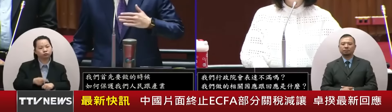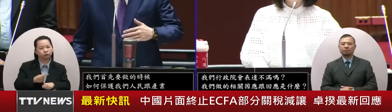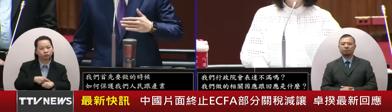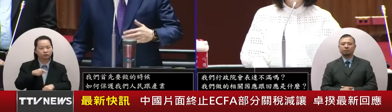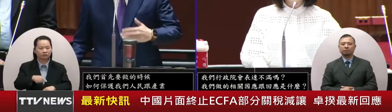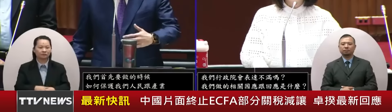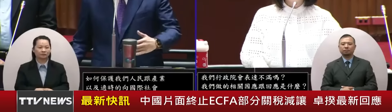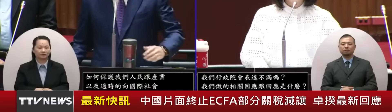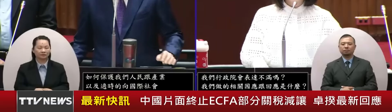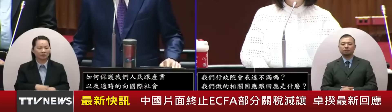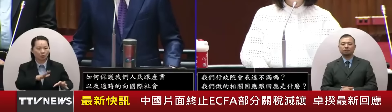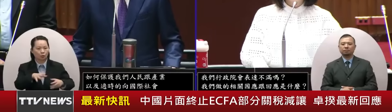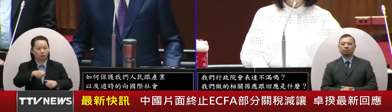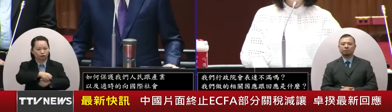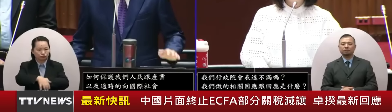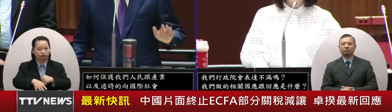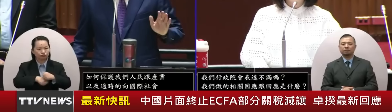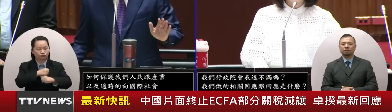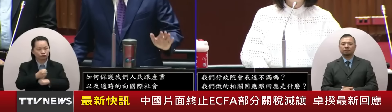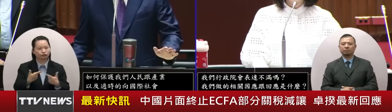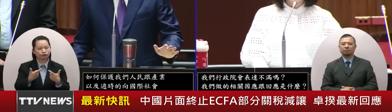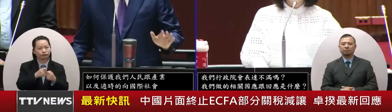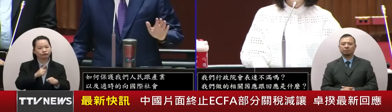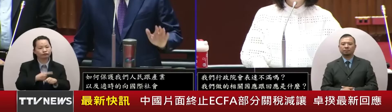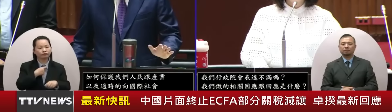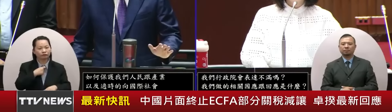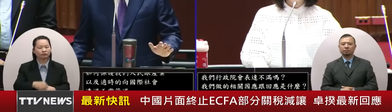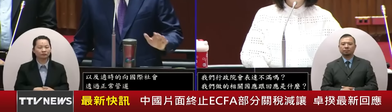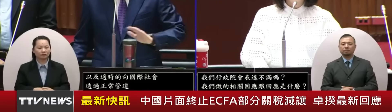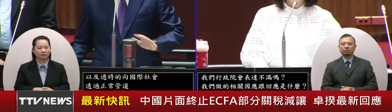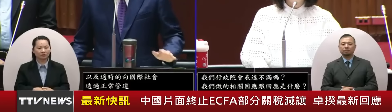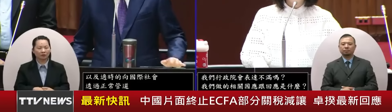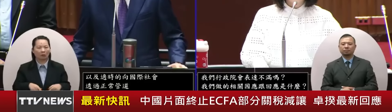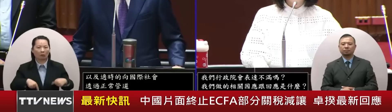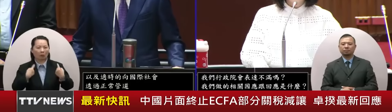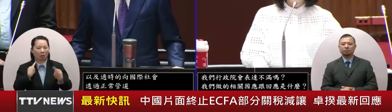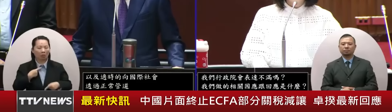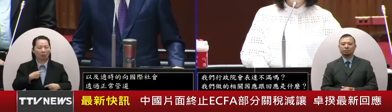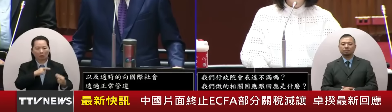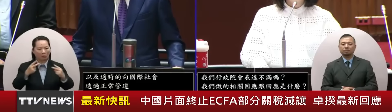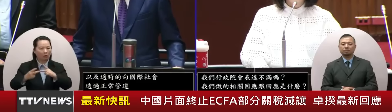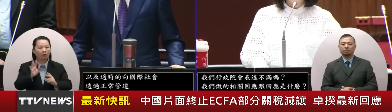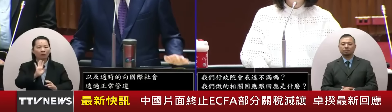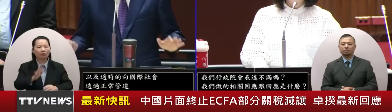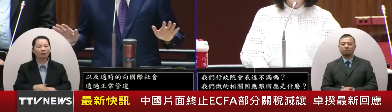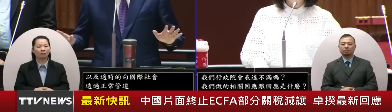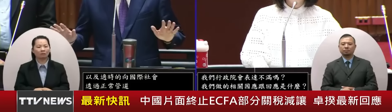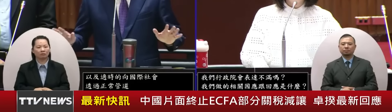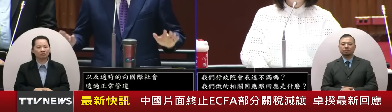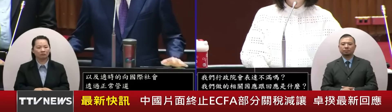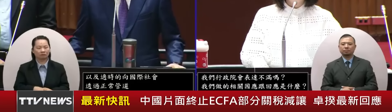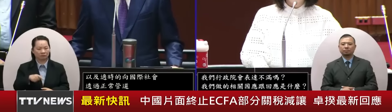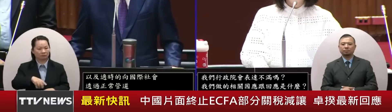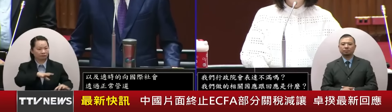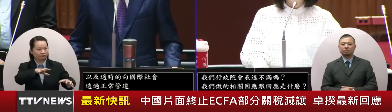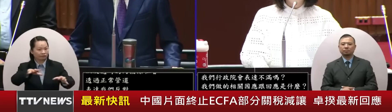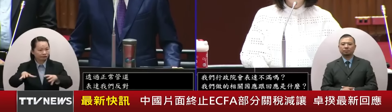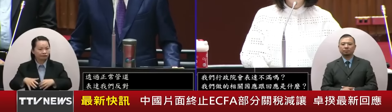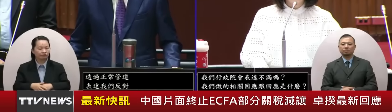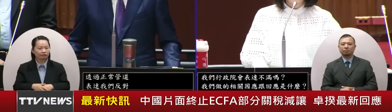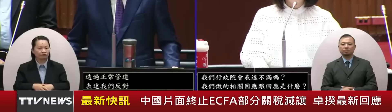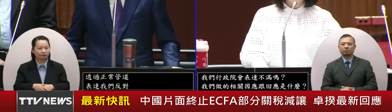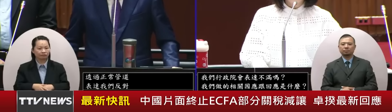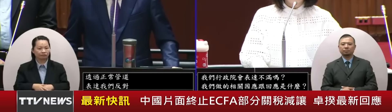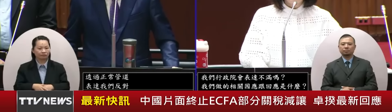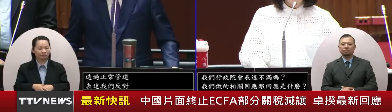应在国际组织里的生活，不要随便的去更改互动之间的规则，这样才能在国际间取得和